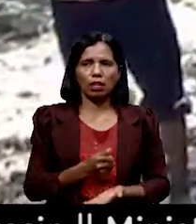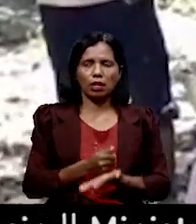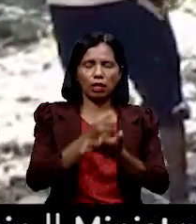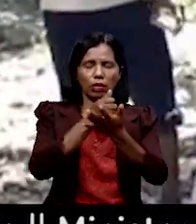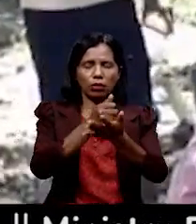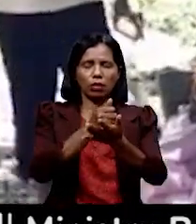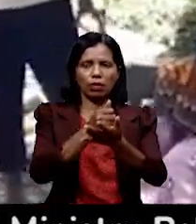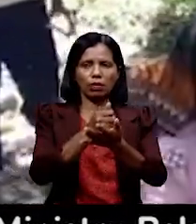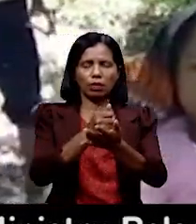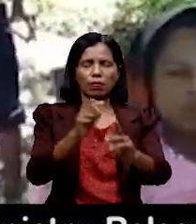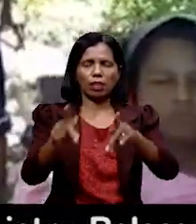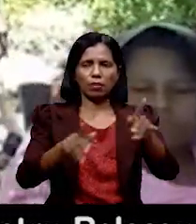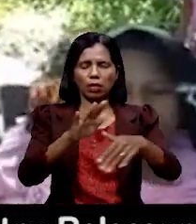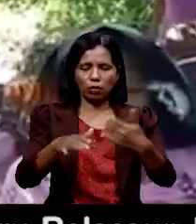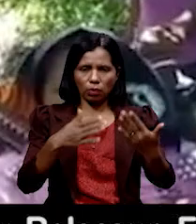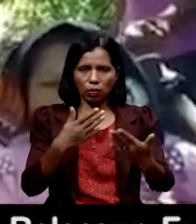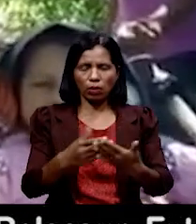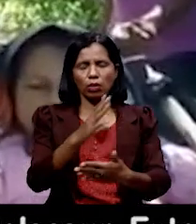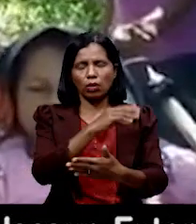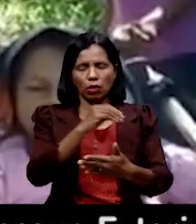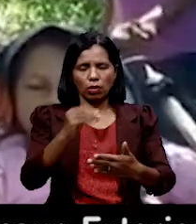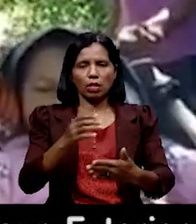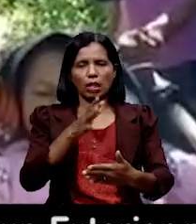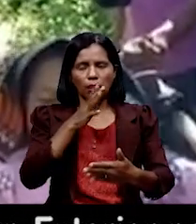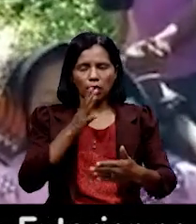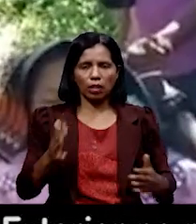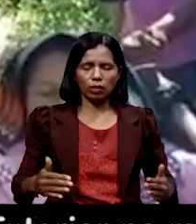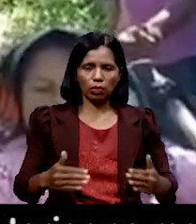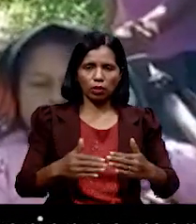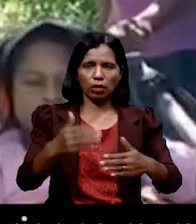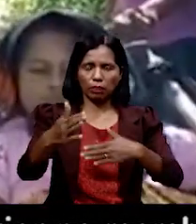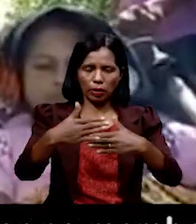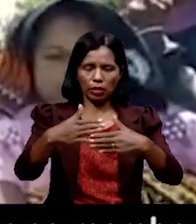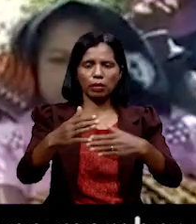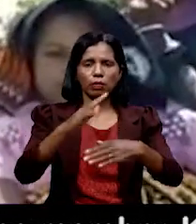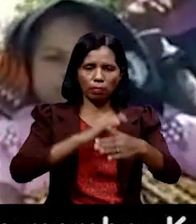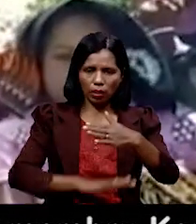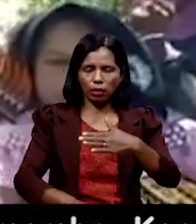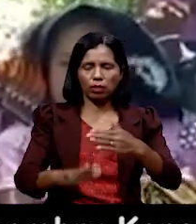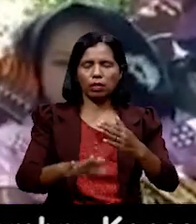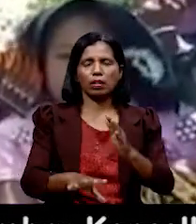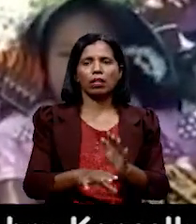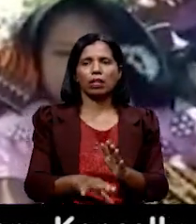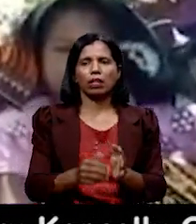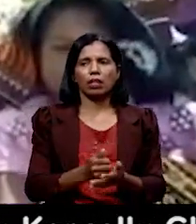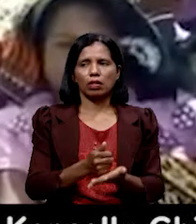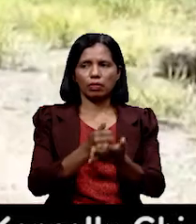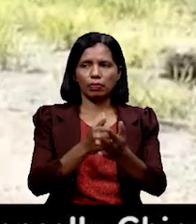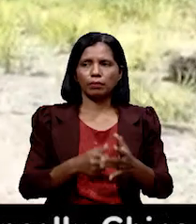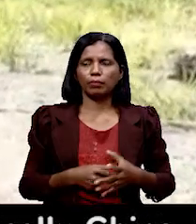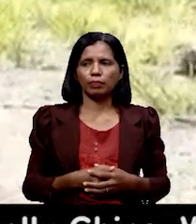ya komundare ka o inang isin ruas sira nebe mak agora darang hanesan etan rabisan hanesan